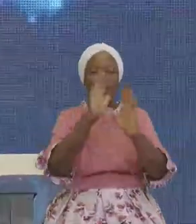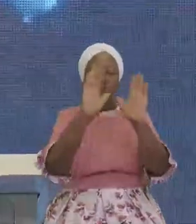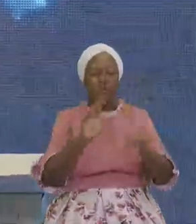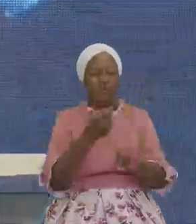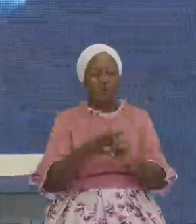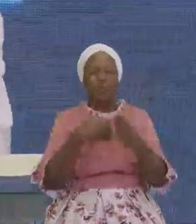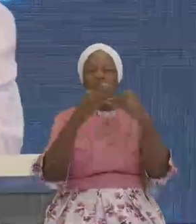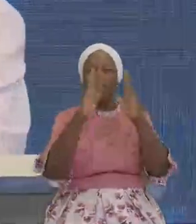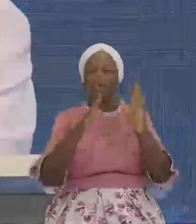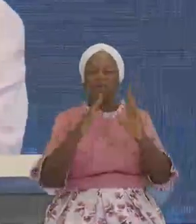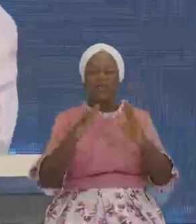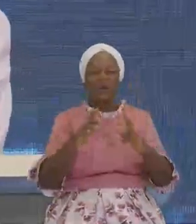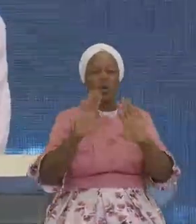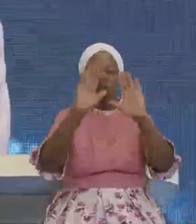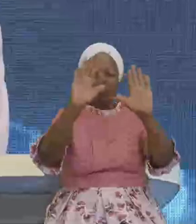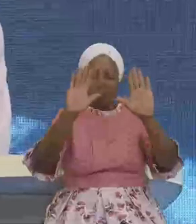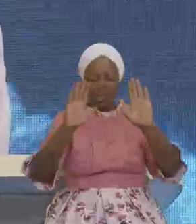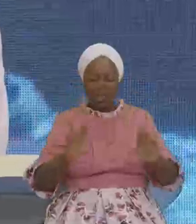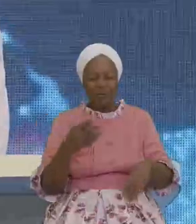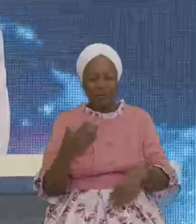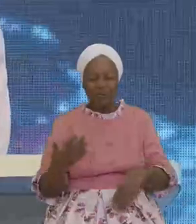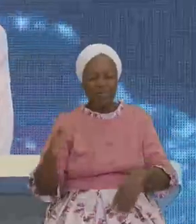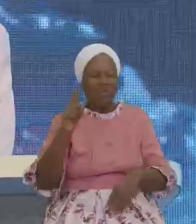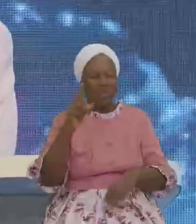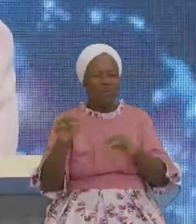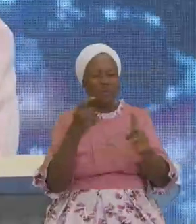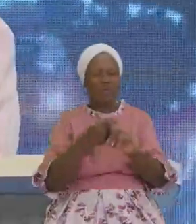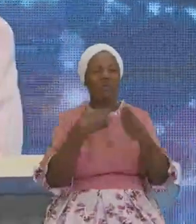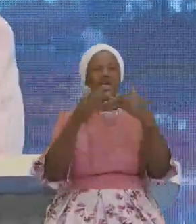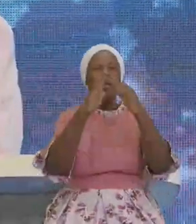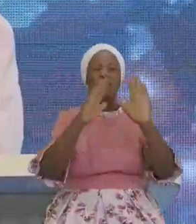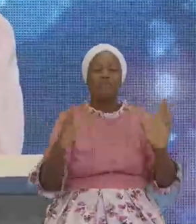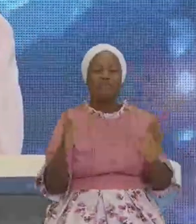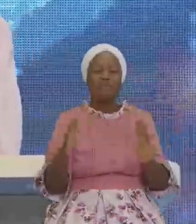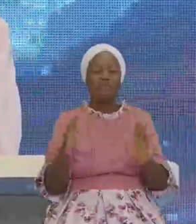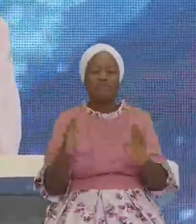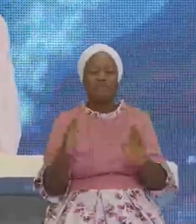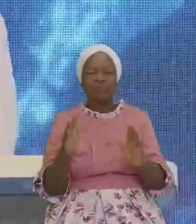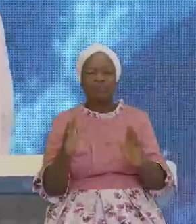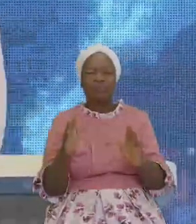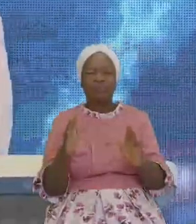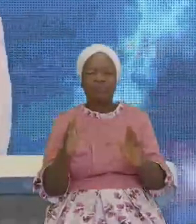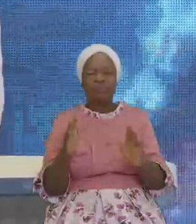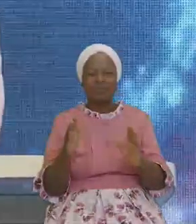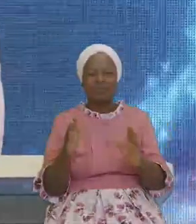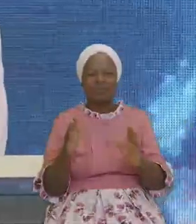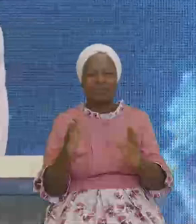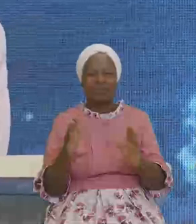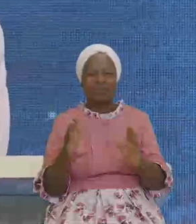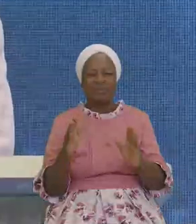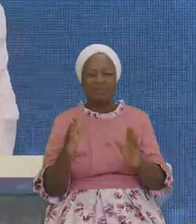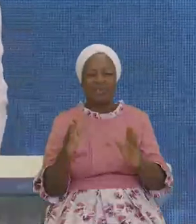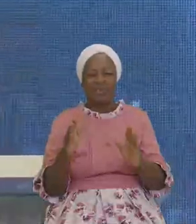du ciel, pour que les miracles du ciel, les choses surnaturelles du ciel venant,